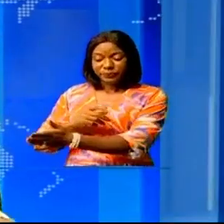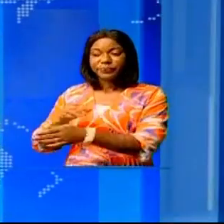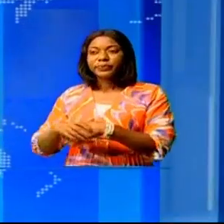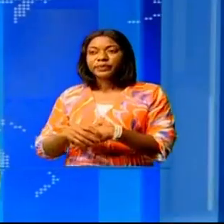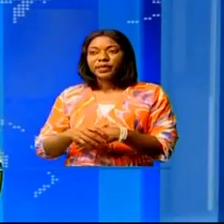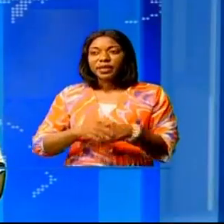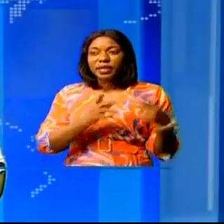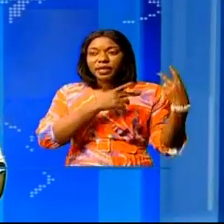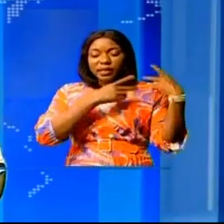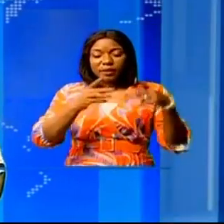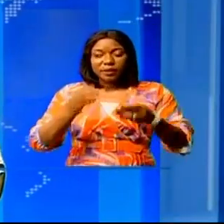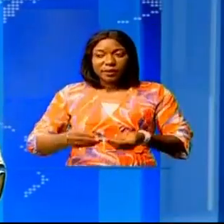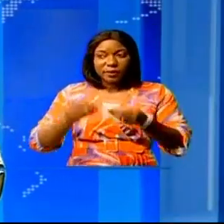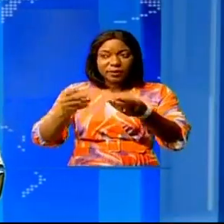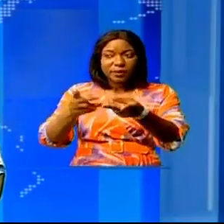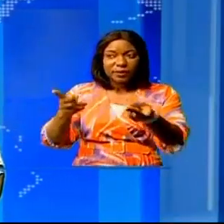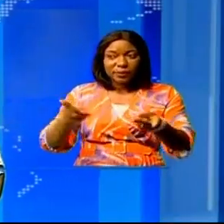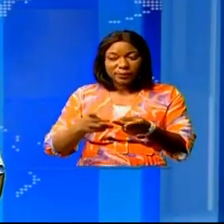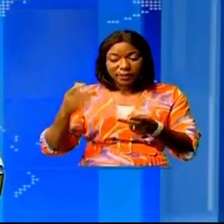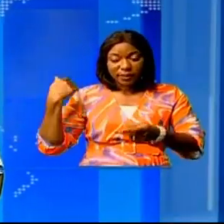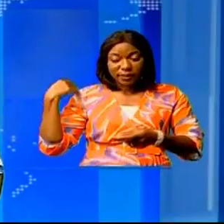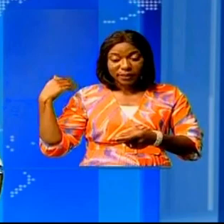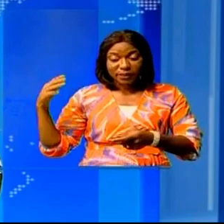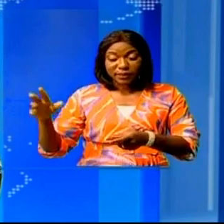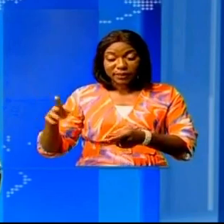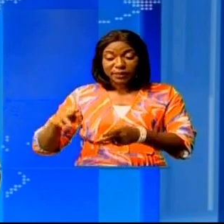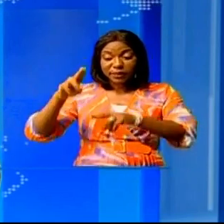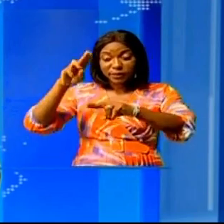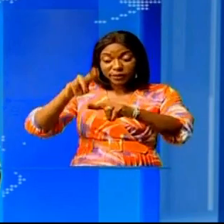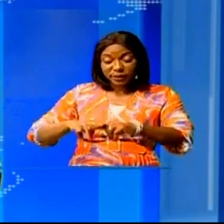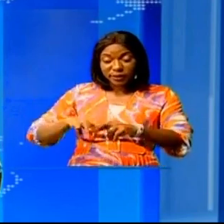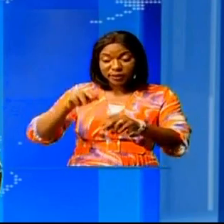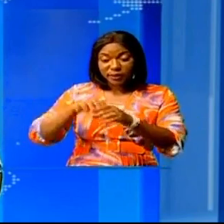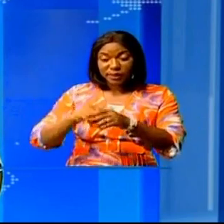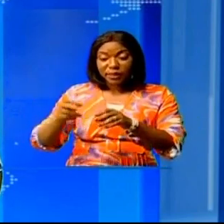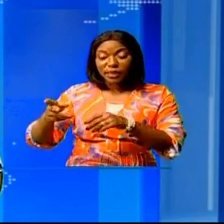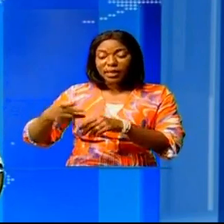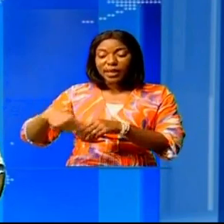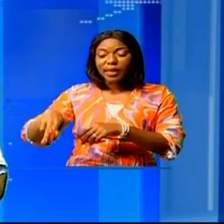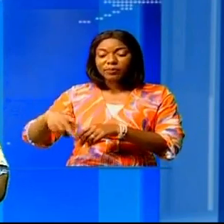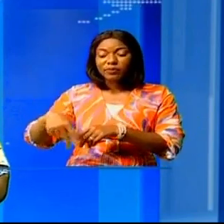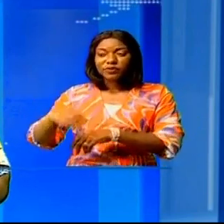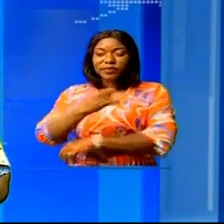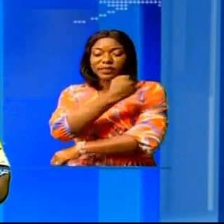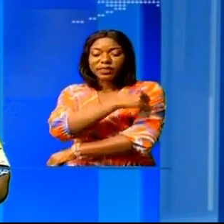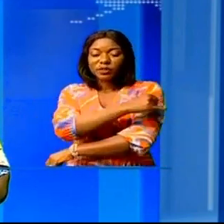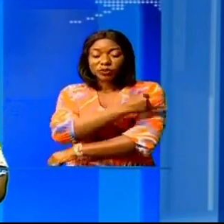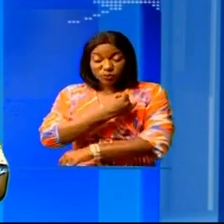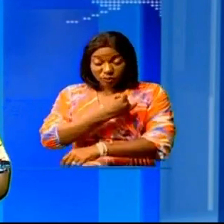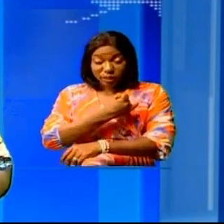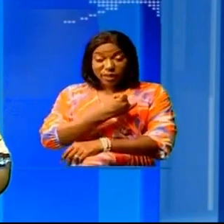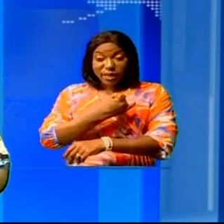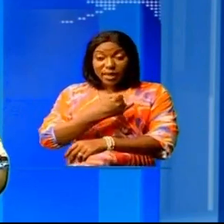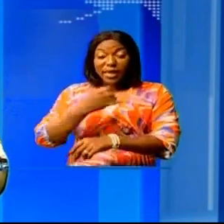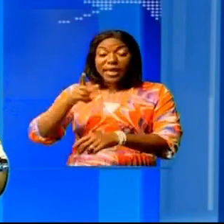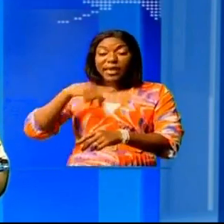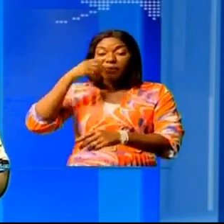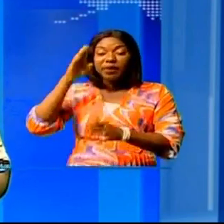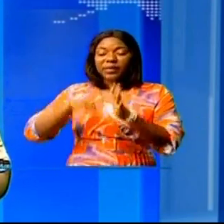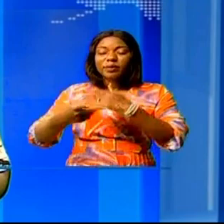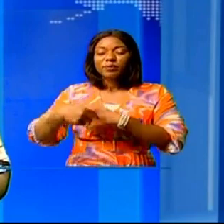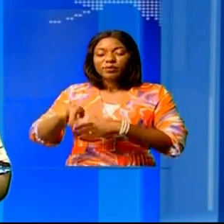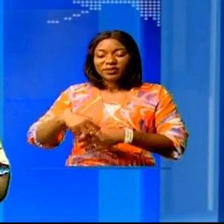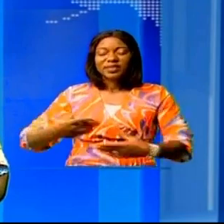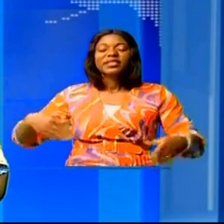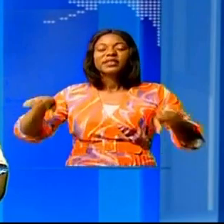Depuis la mise en place de l'état de siège dans la province de l'Ituri, vous le savez, l'assemblée provinciale a été fermée. Mais aujourd'hui,